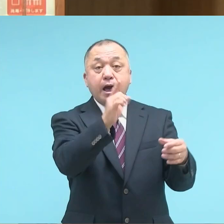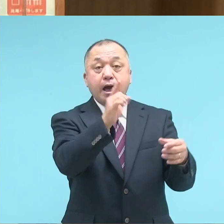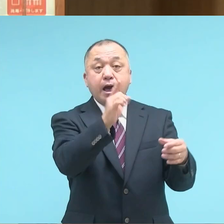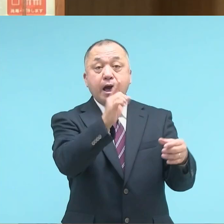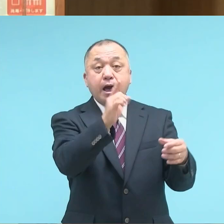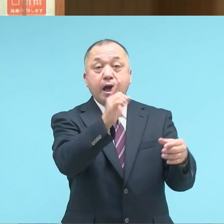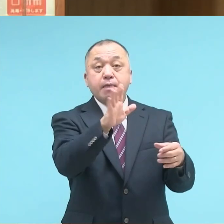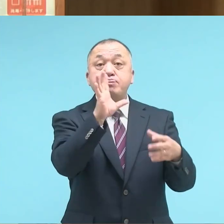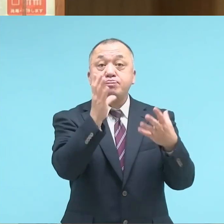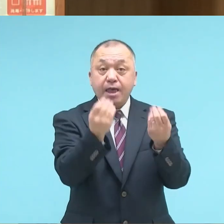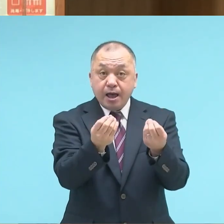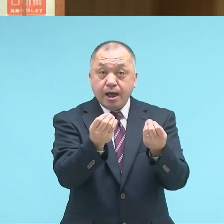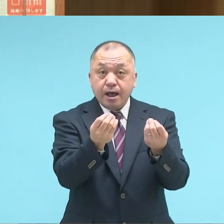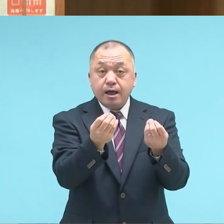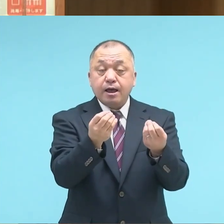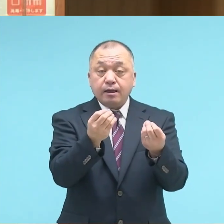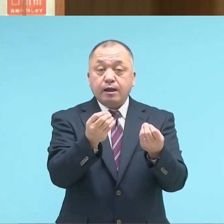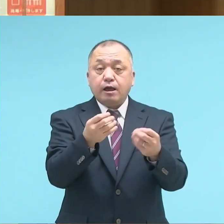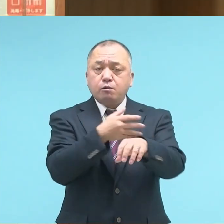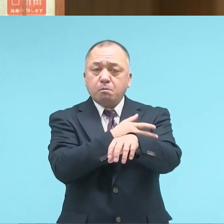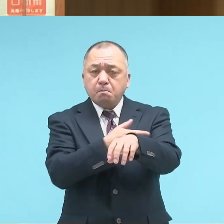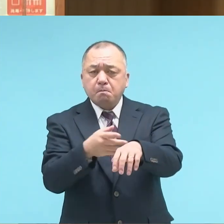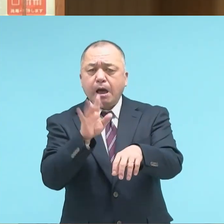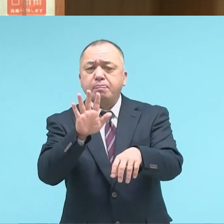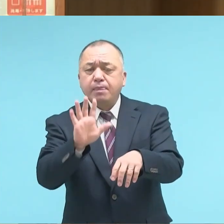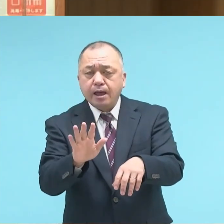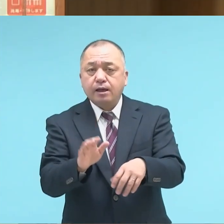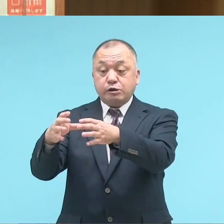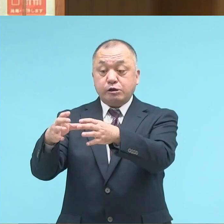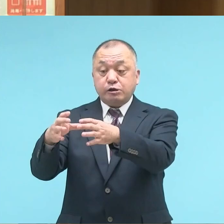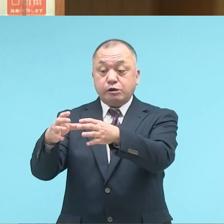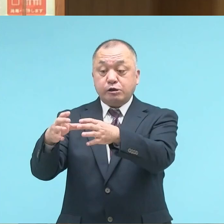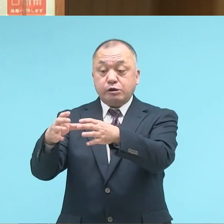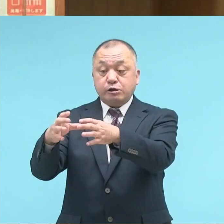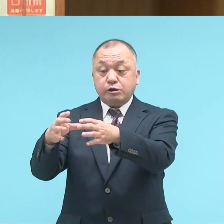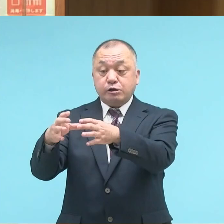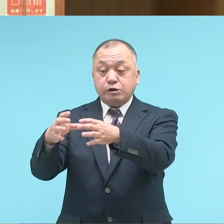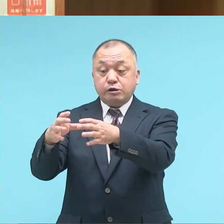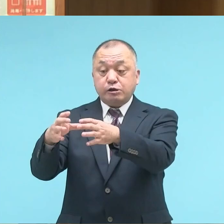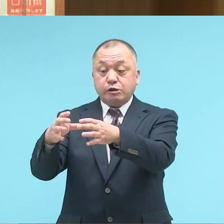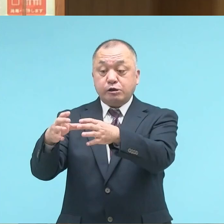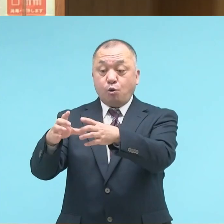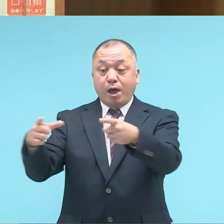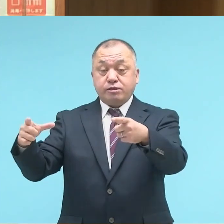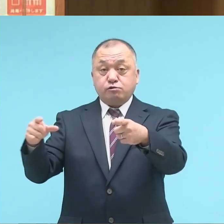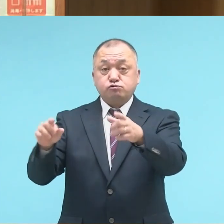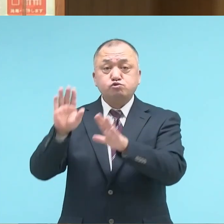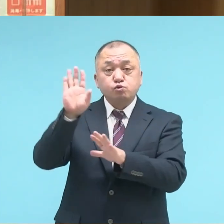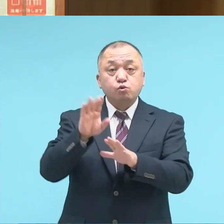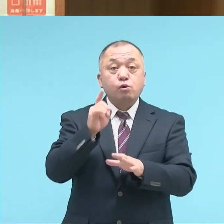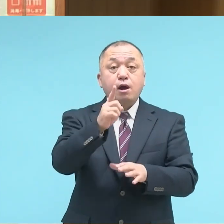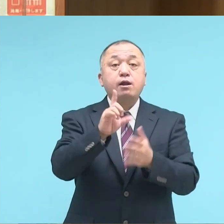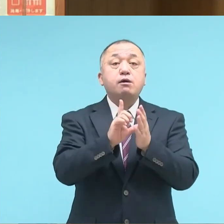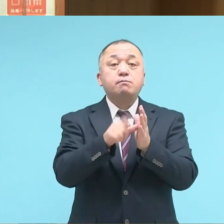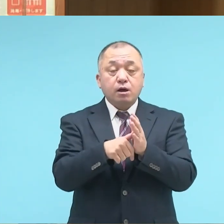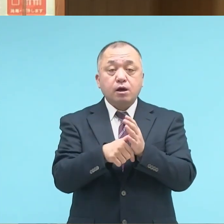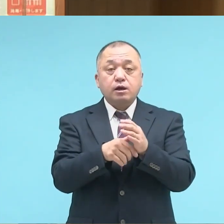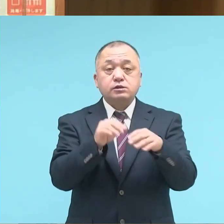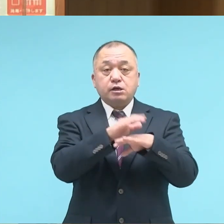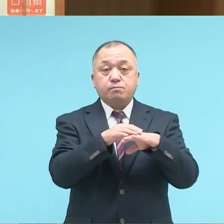とか、そういう行動歴が確認されるとか、また市中感染が一定程度広がっているとか、そういう状況があればですね、